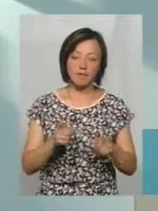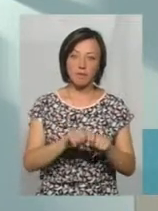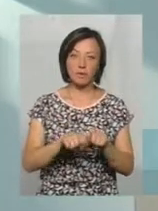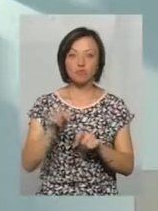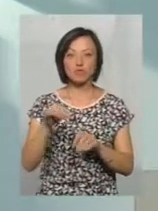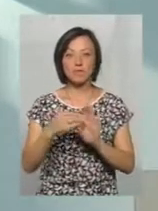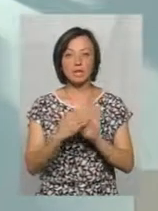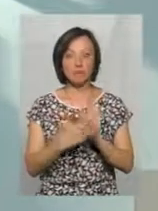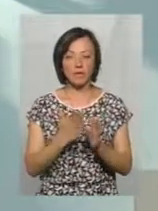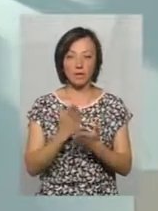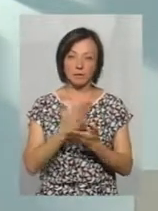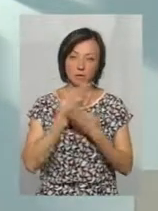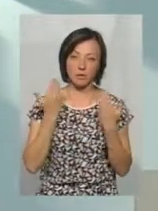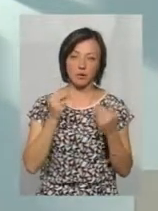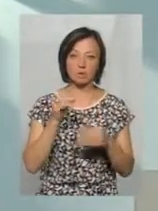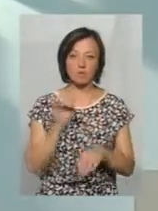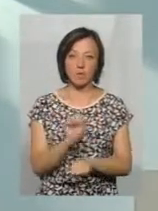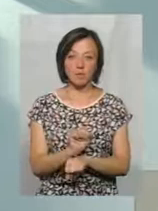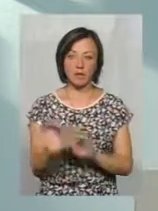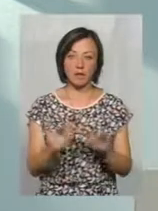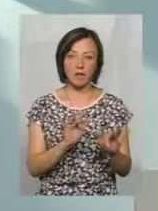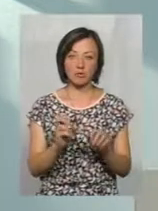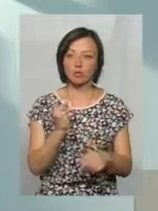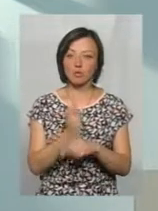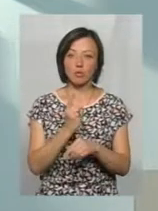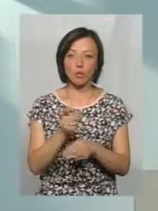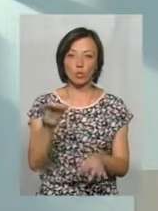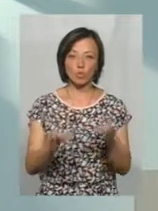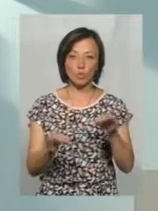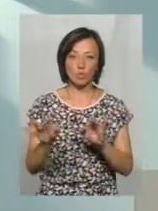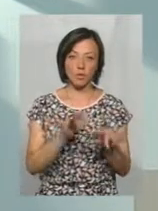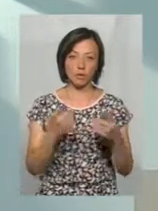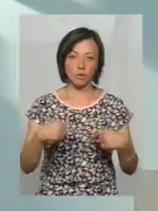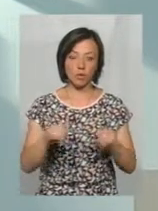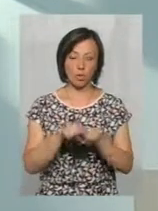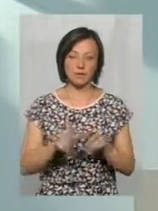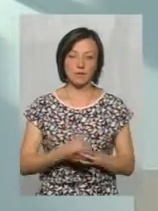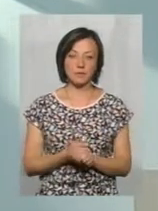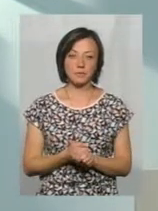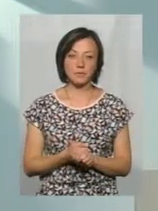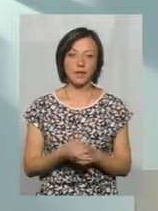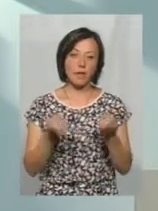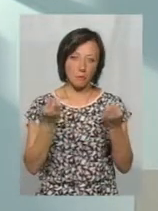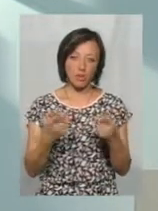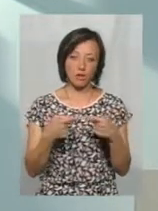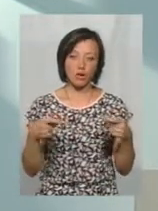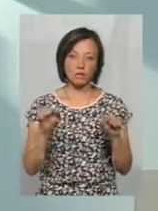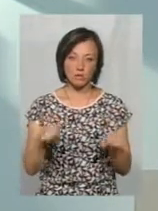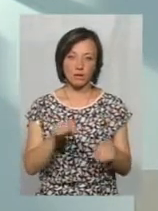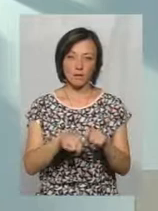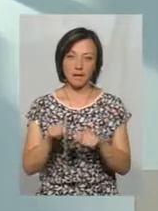чи вона зареєстрована, чи не припинена діяльність, чи не заборонена судом діяльність такої організації. Тобто такі елементарні речі можна